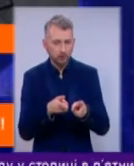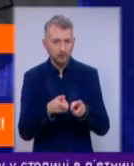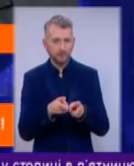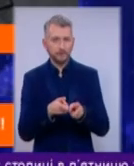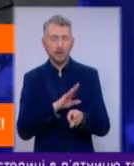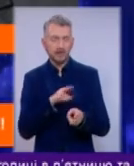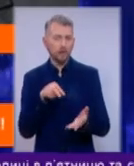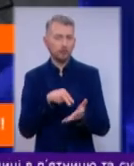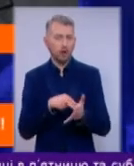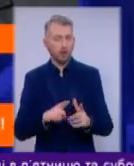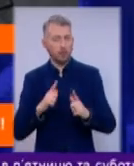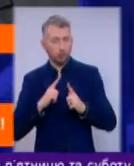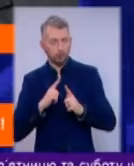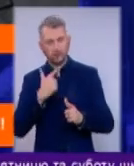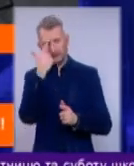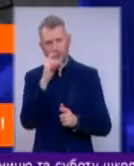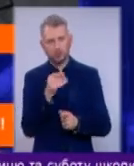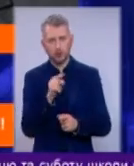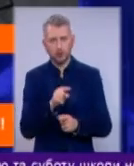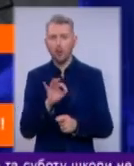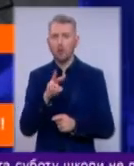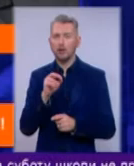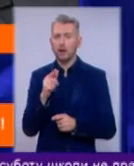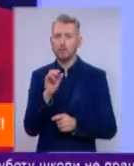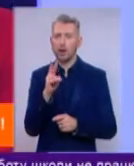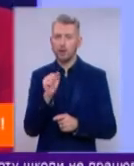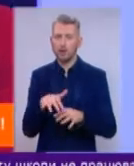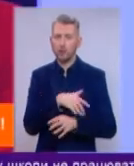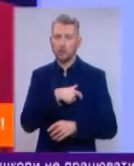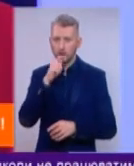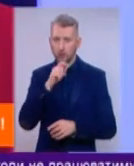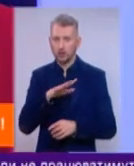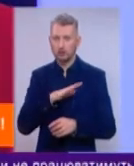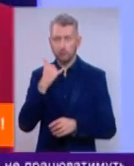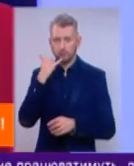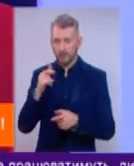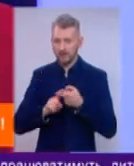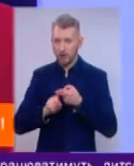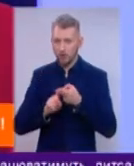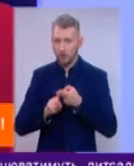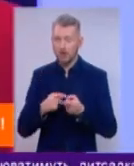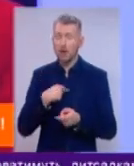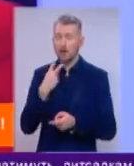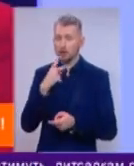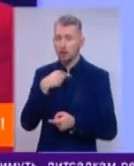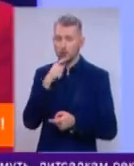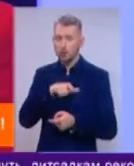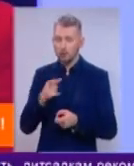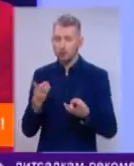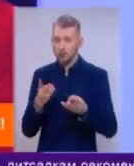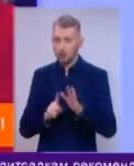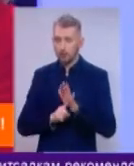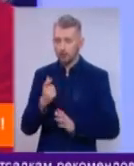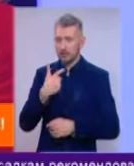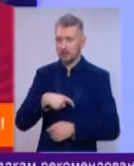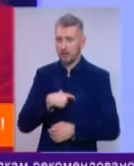них. Дякую, Олег Барна, народний депутат України, був з нами на прямому зв'язку. Ну, я завжди теж кажу, що людям треба починати з себе, але